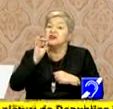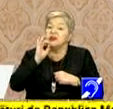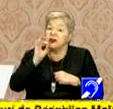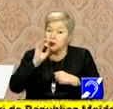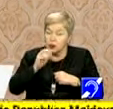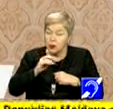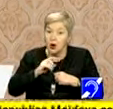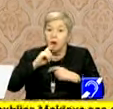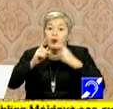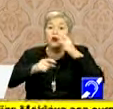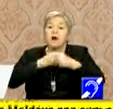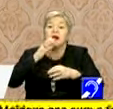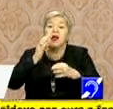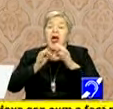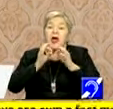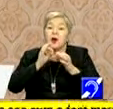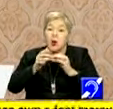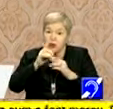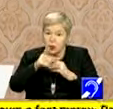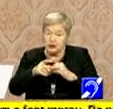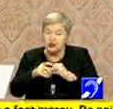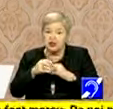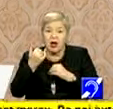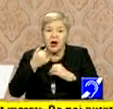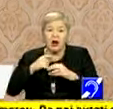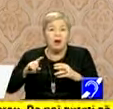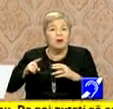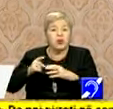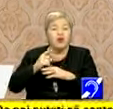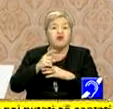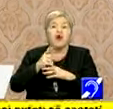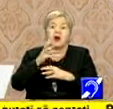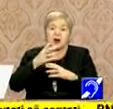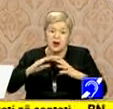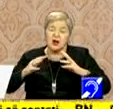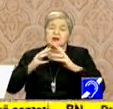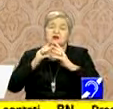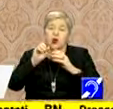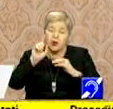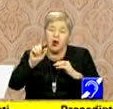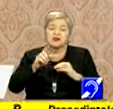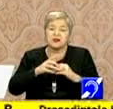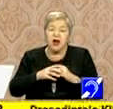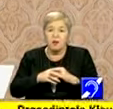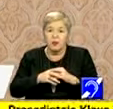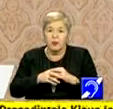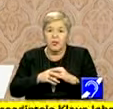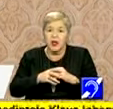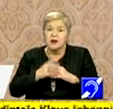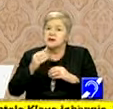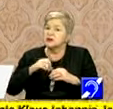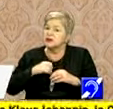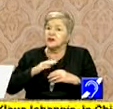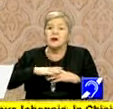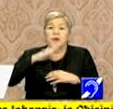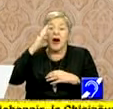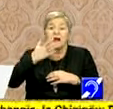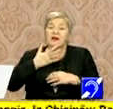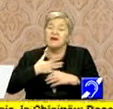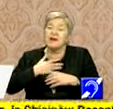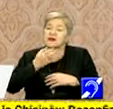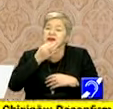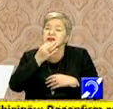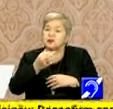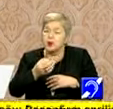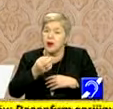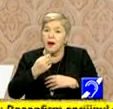efectele economice pe care le generează acest război sunt majore, dar aș vrea să subliniez